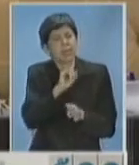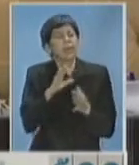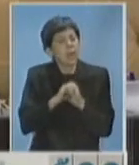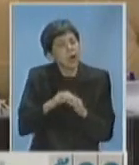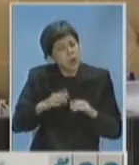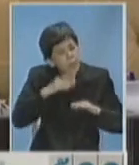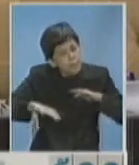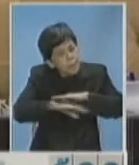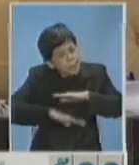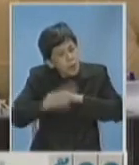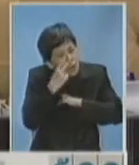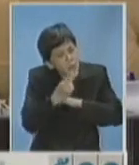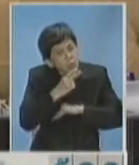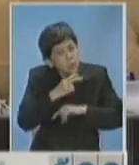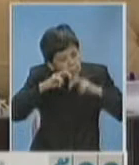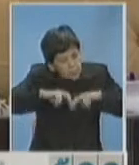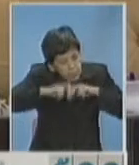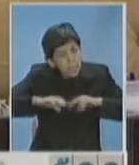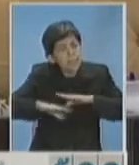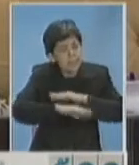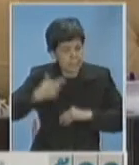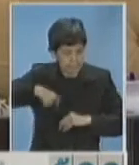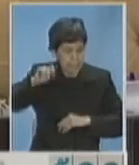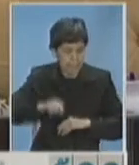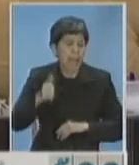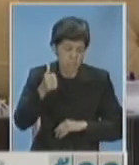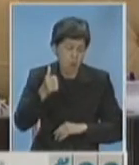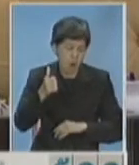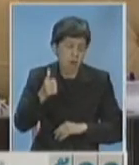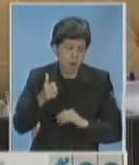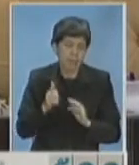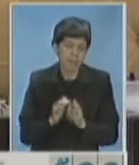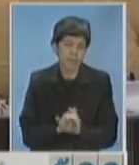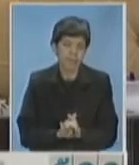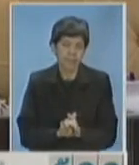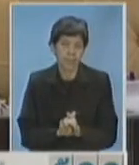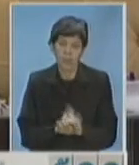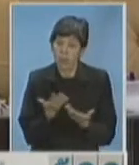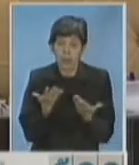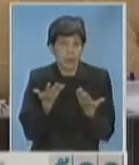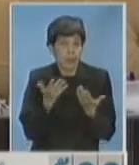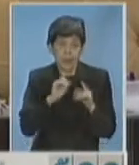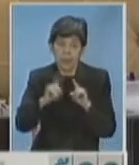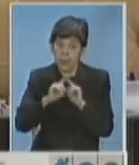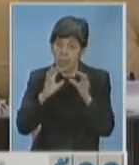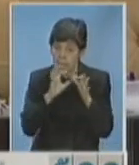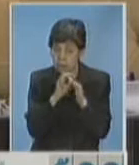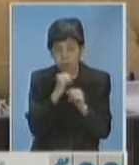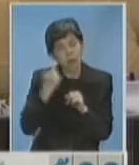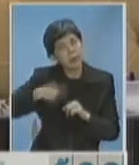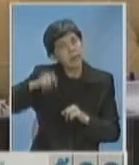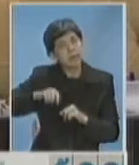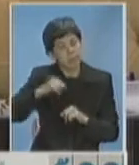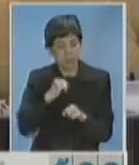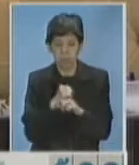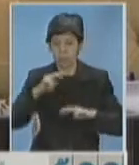ข้อพิสูจน์ในขั้นของศาลดีกว่านะครับซึ่งทุกอย่างก็เข้าสู่กระบวนการของศาลเ